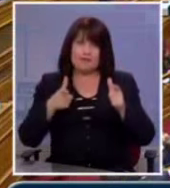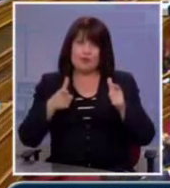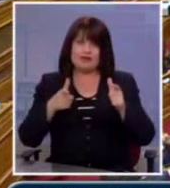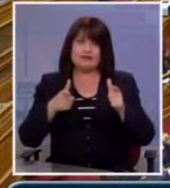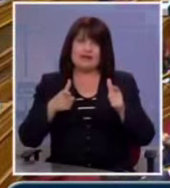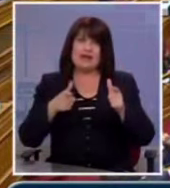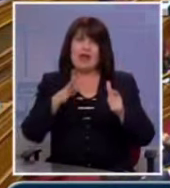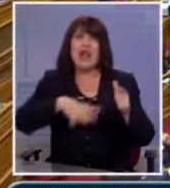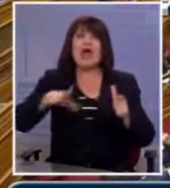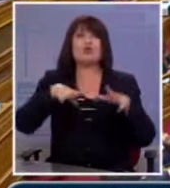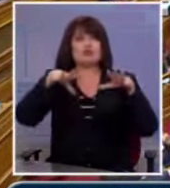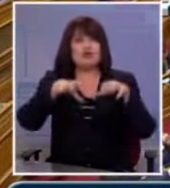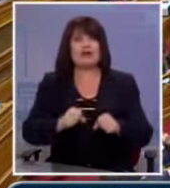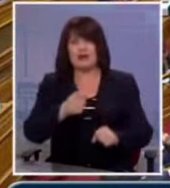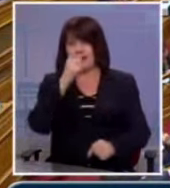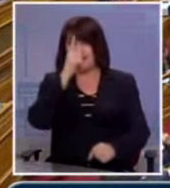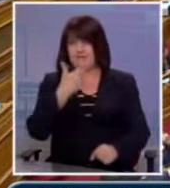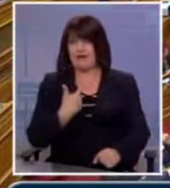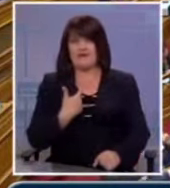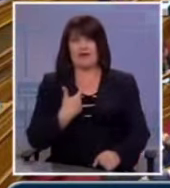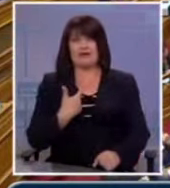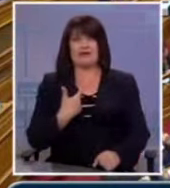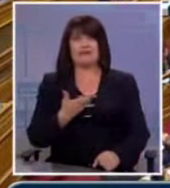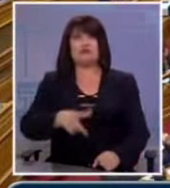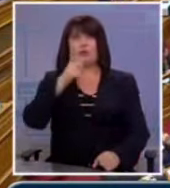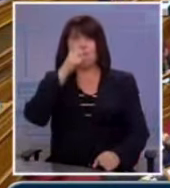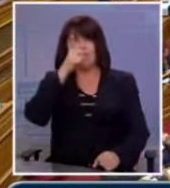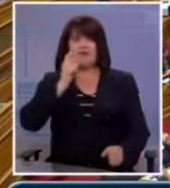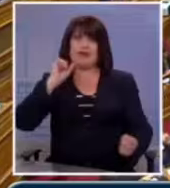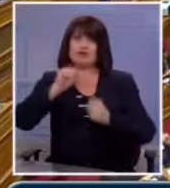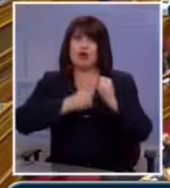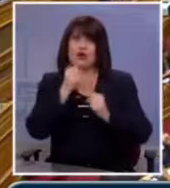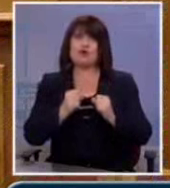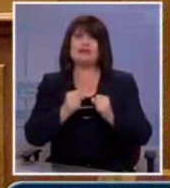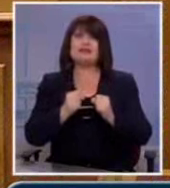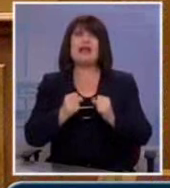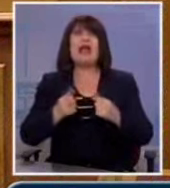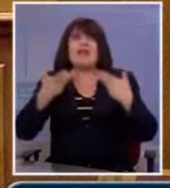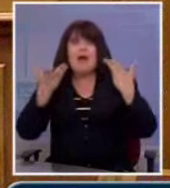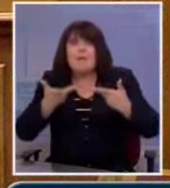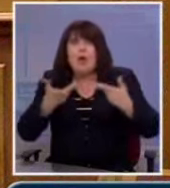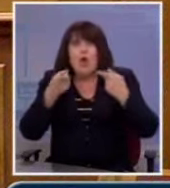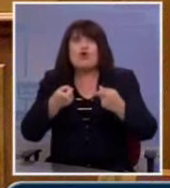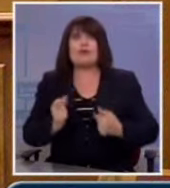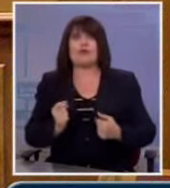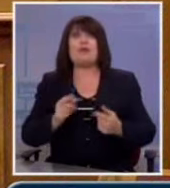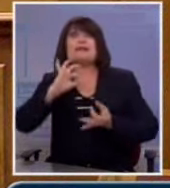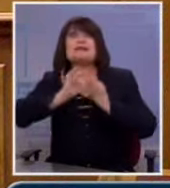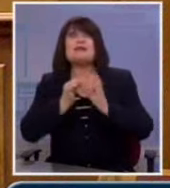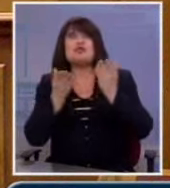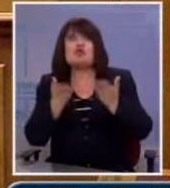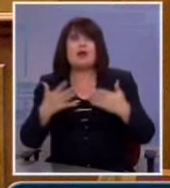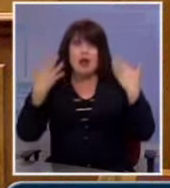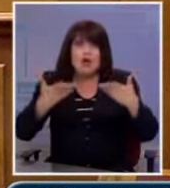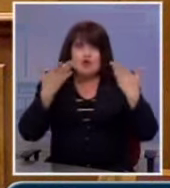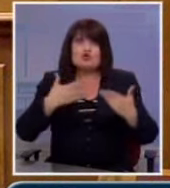λαϊκή κυριαρχία και περηφάνεια. Σε αυτούς τους περήφανους αγώνες θα δώσουμε λογαριασμό. Λογαριασμό στην ιστορία,